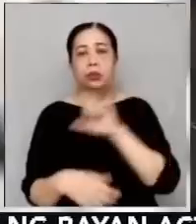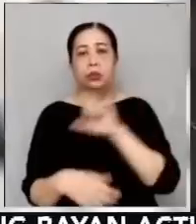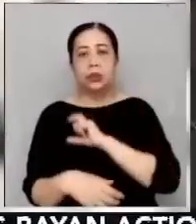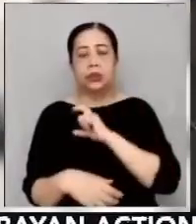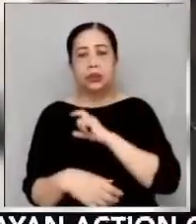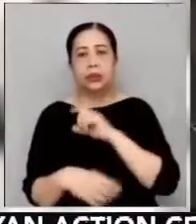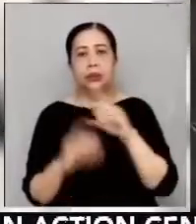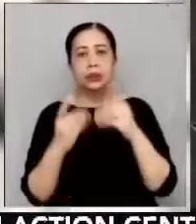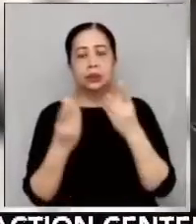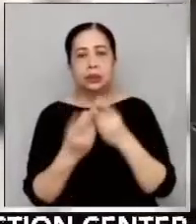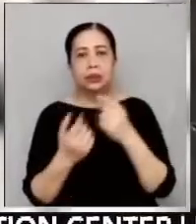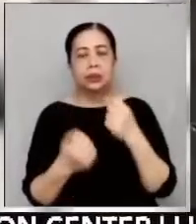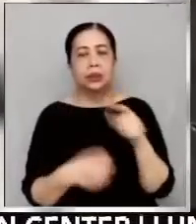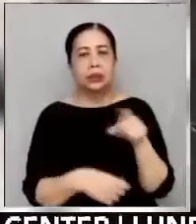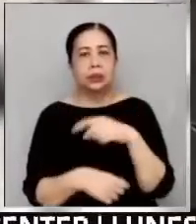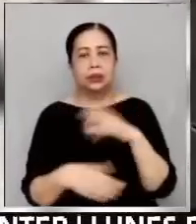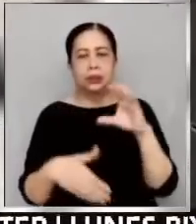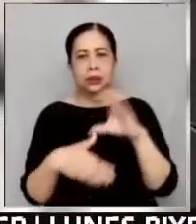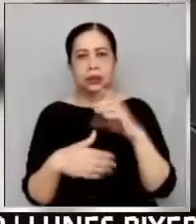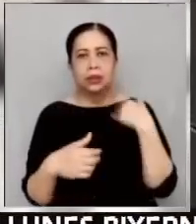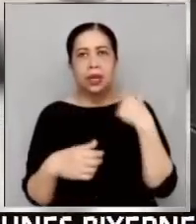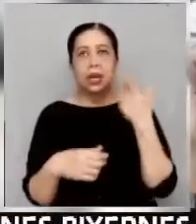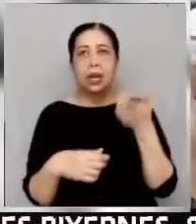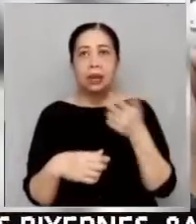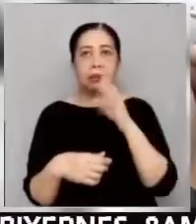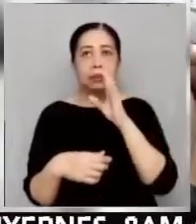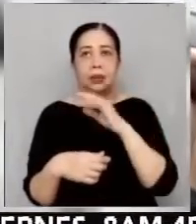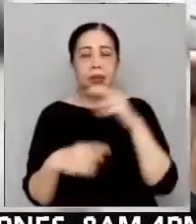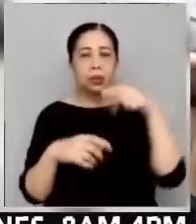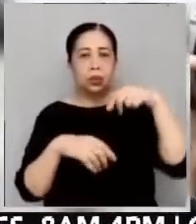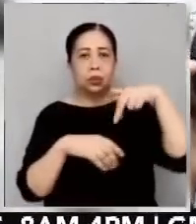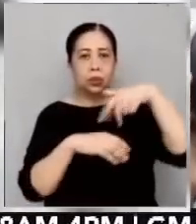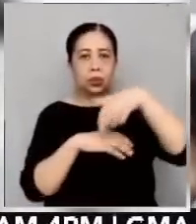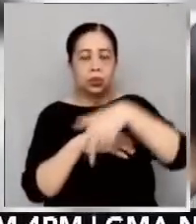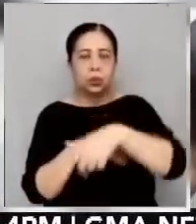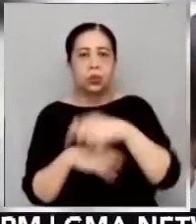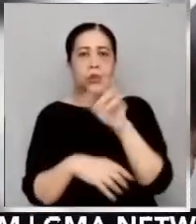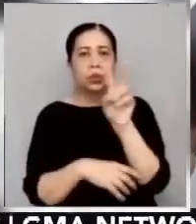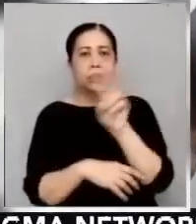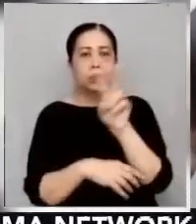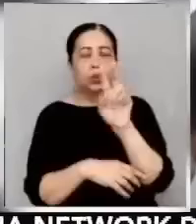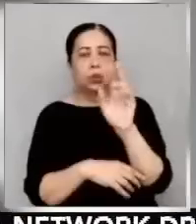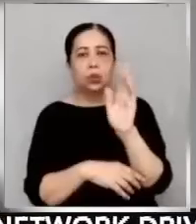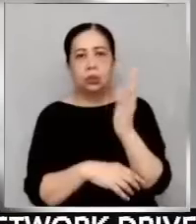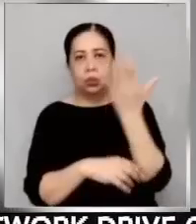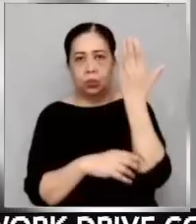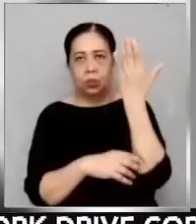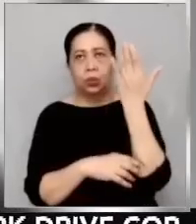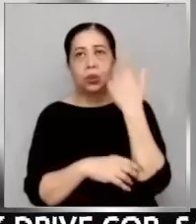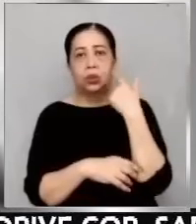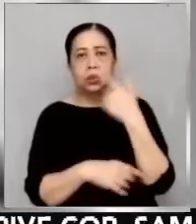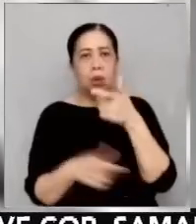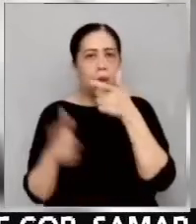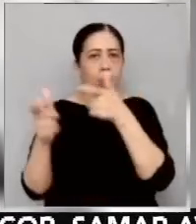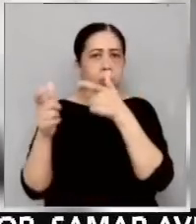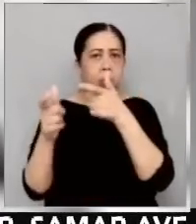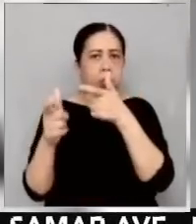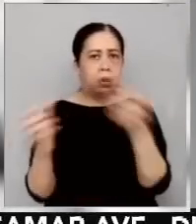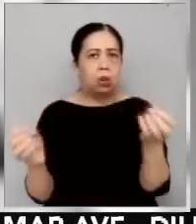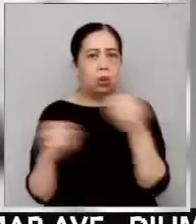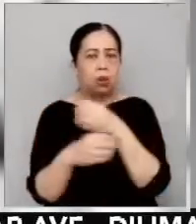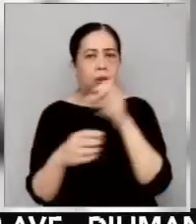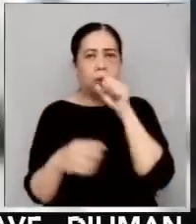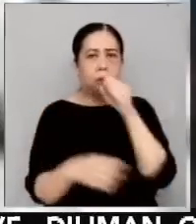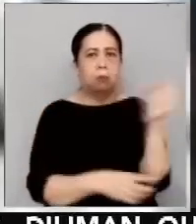Caloocan. Natapyasan din ang bahagi ito ng hagdanan. Mag-aalas 2 ng madaling araw ng pagbabarili ng opisina at hagisan pa